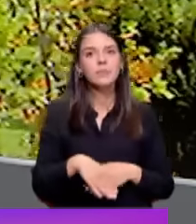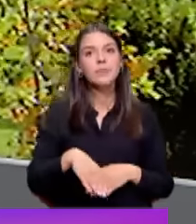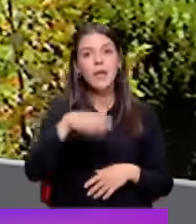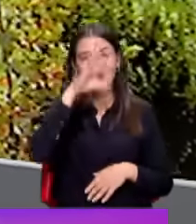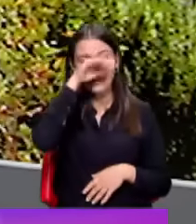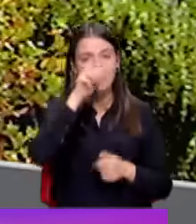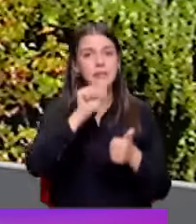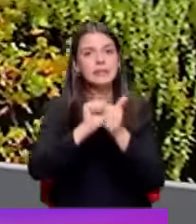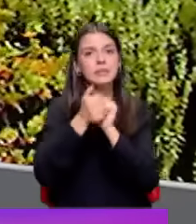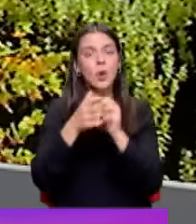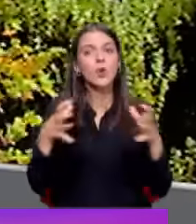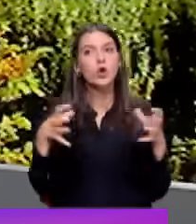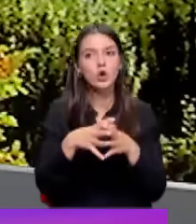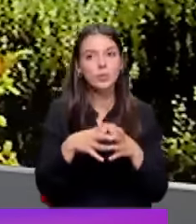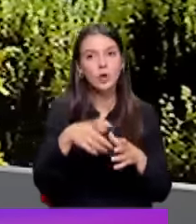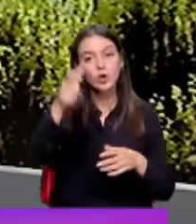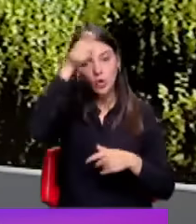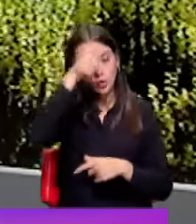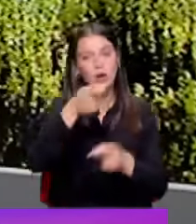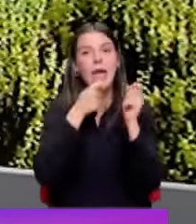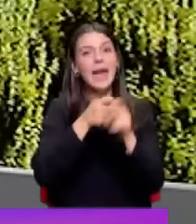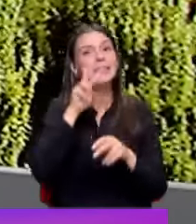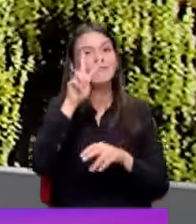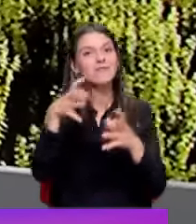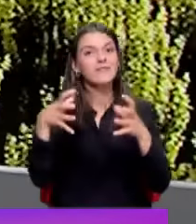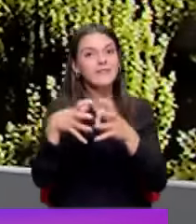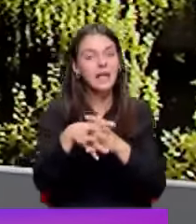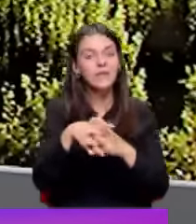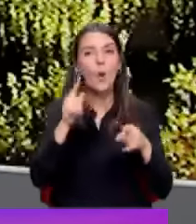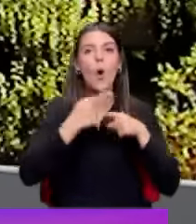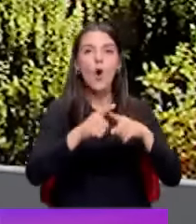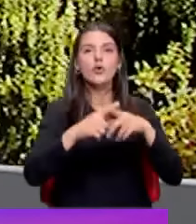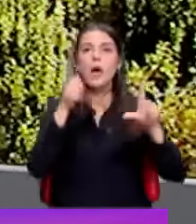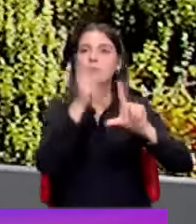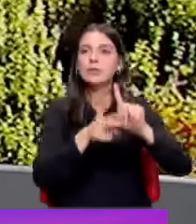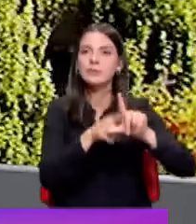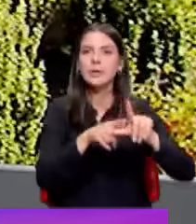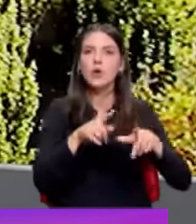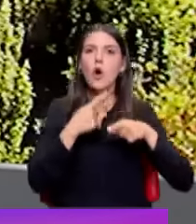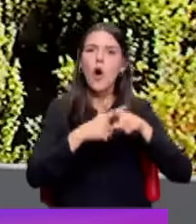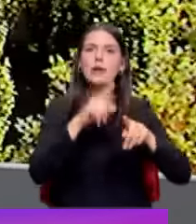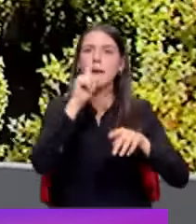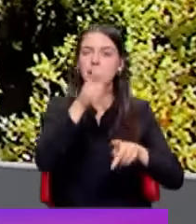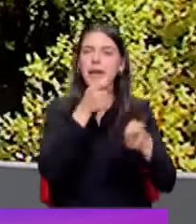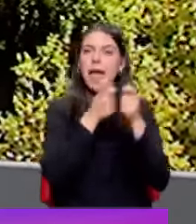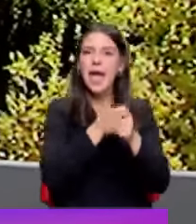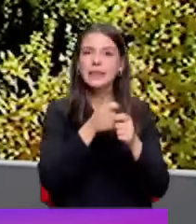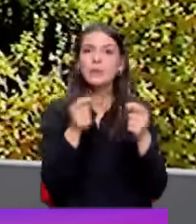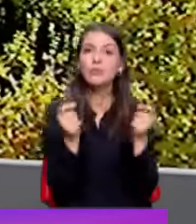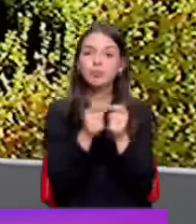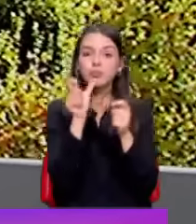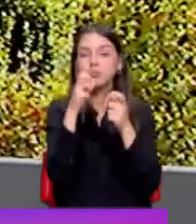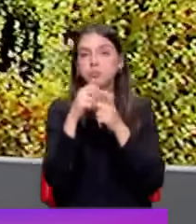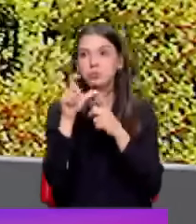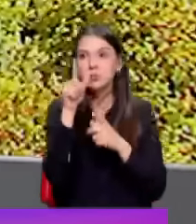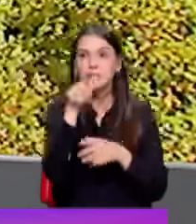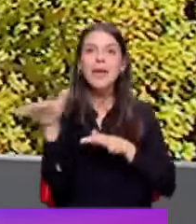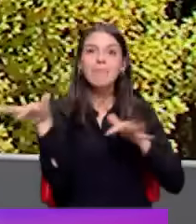Fenerbahçe Spor Kulübü ile Türk Eğitim Vakfı'nın ortak projesi. Ortak bir eğitim projesi bursuyla